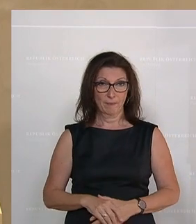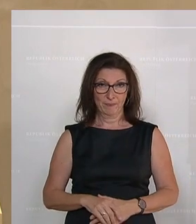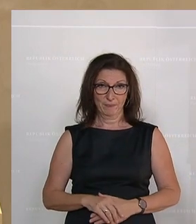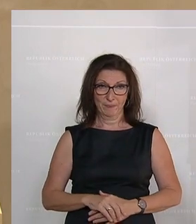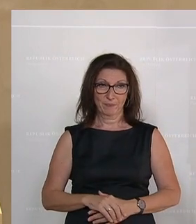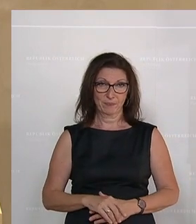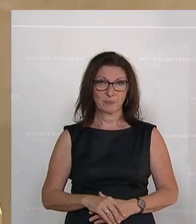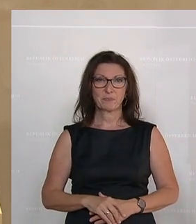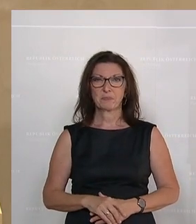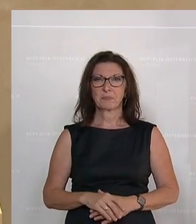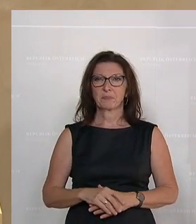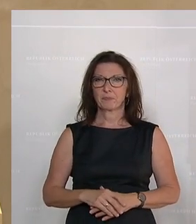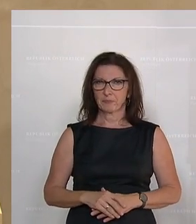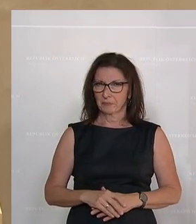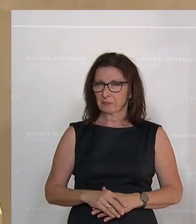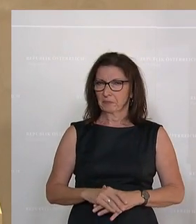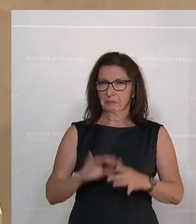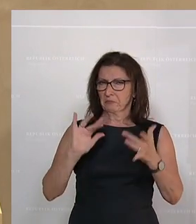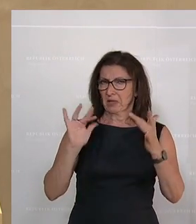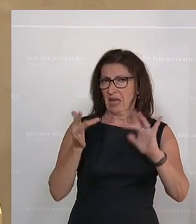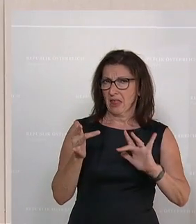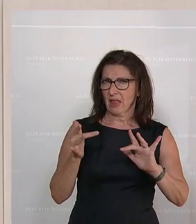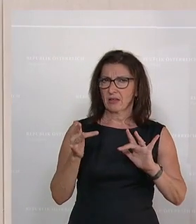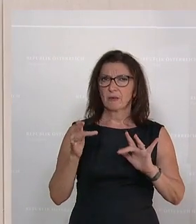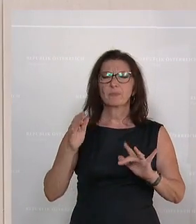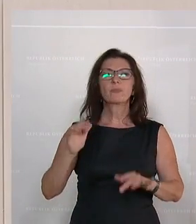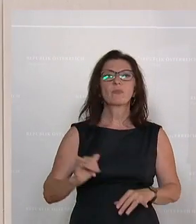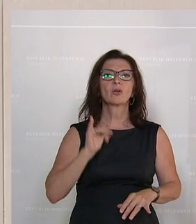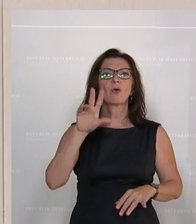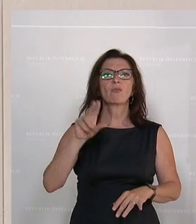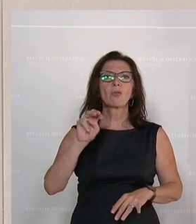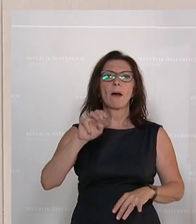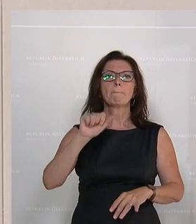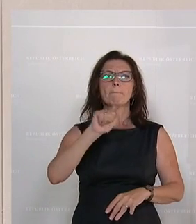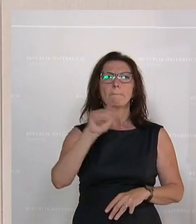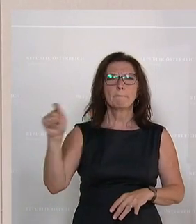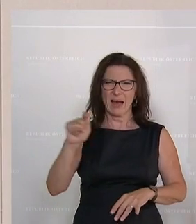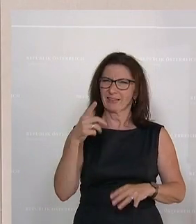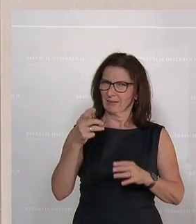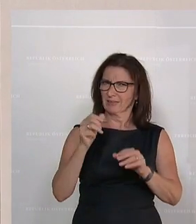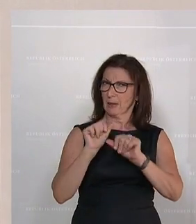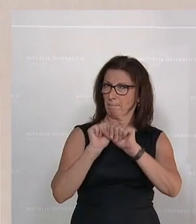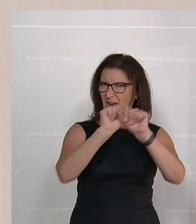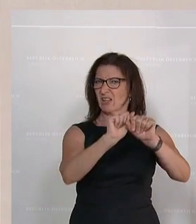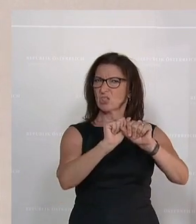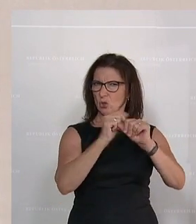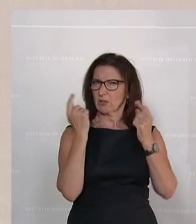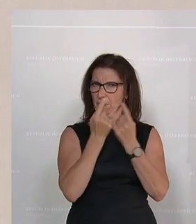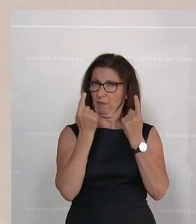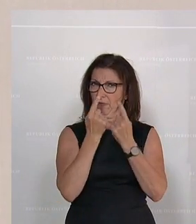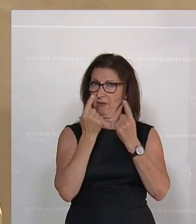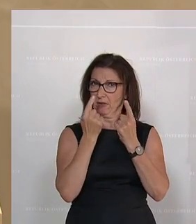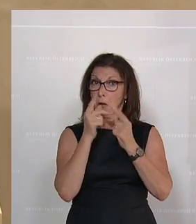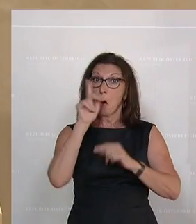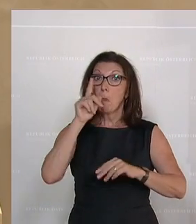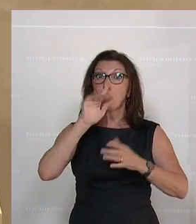nehmen dann im internet sucht was jung von matt gemacht hat bei dieser telos präventionskampagne dann findet man praktisch nichts